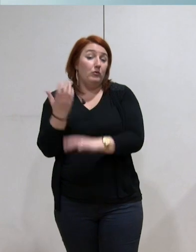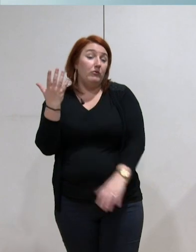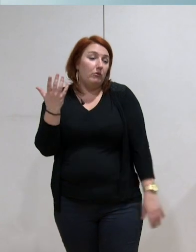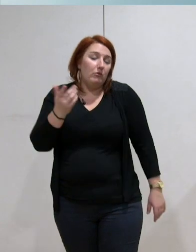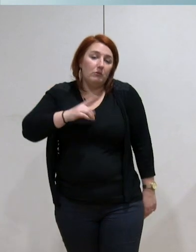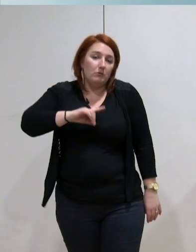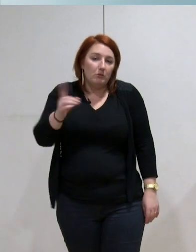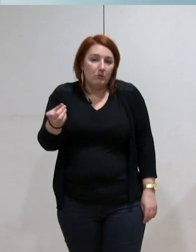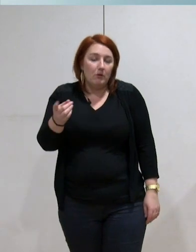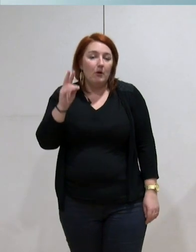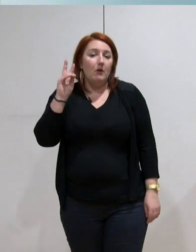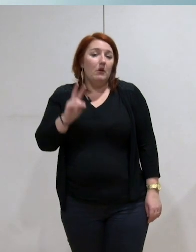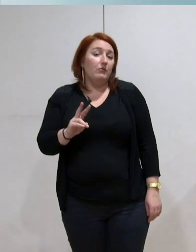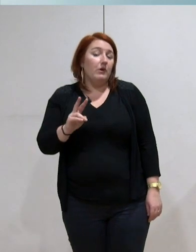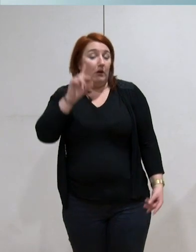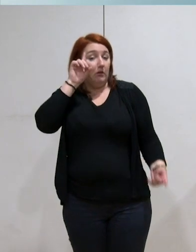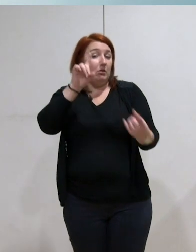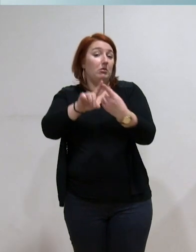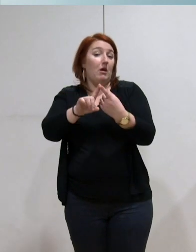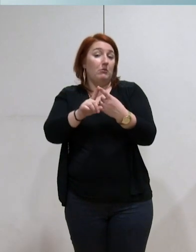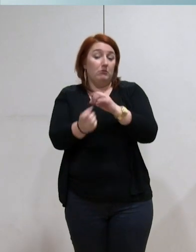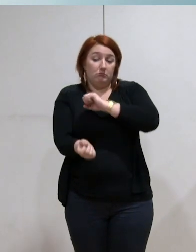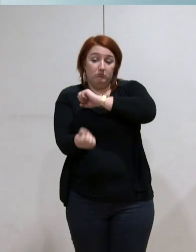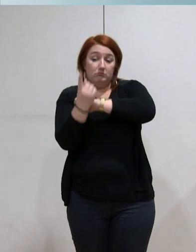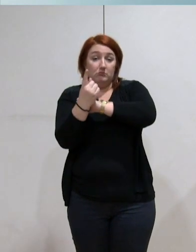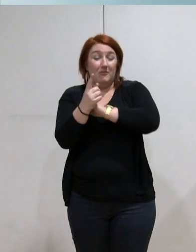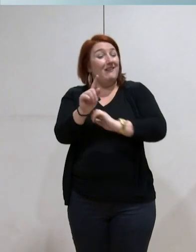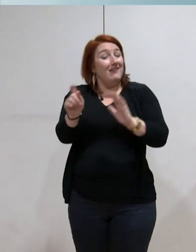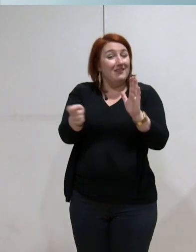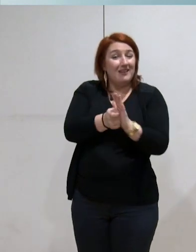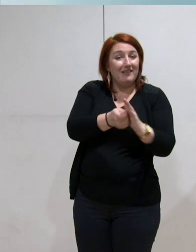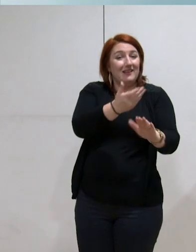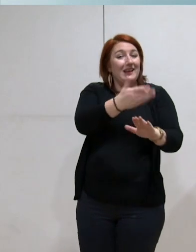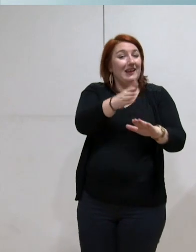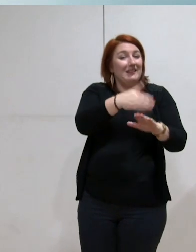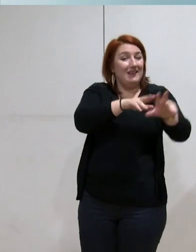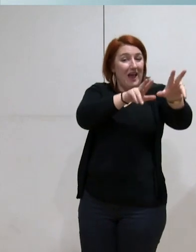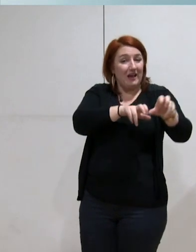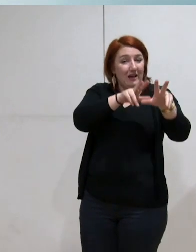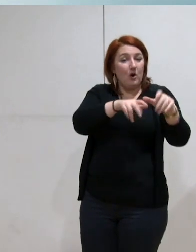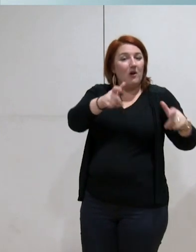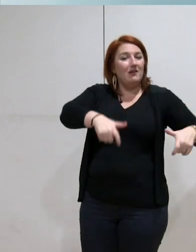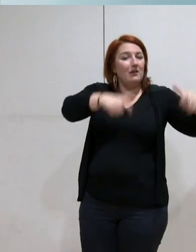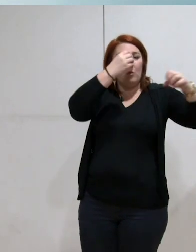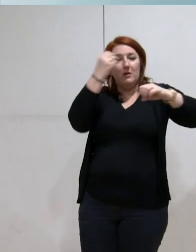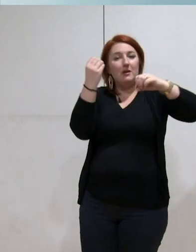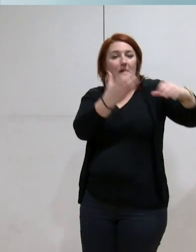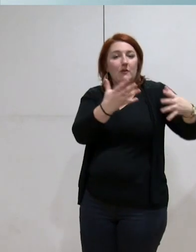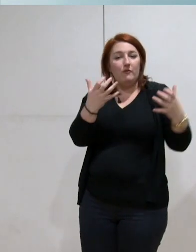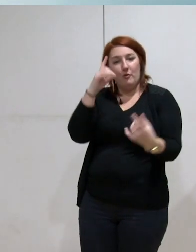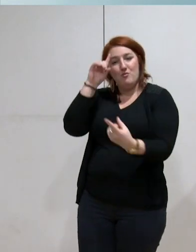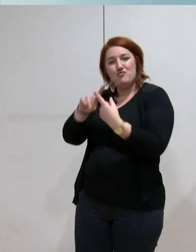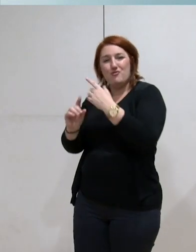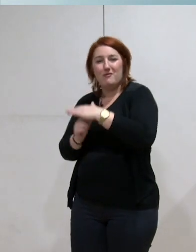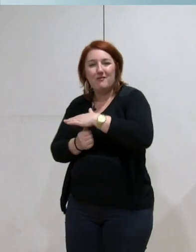est apparu dès le moment où le Crédit Agricole a fait savoir qu'il voulait quitter la rue Paul Claudel pour installer son nouveau siège